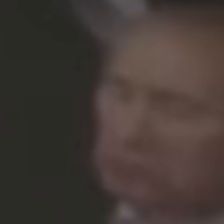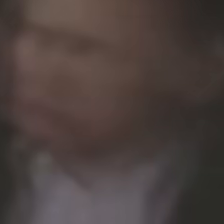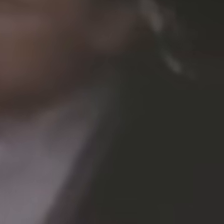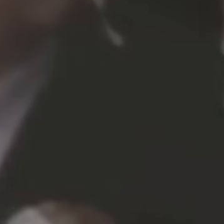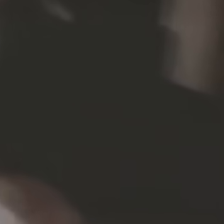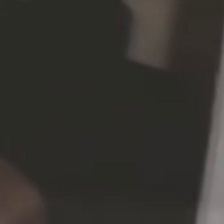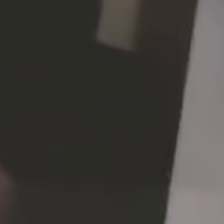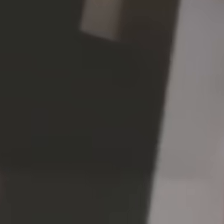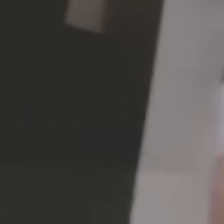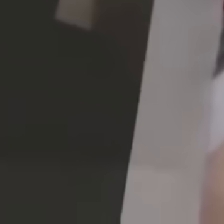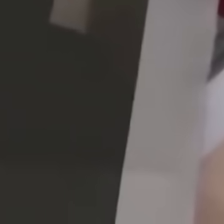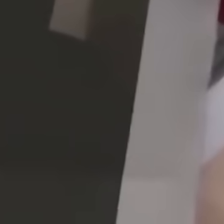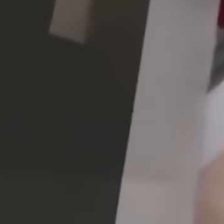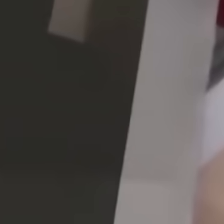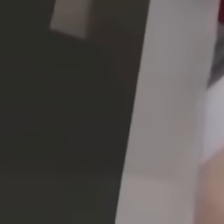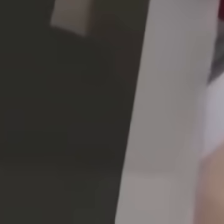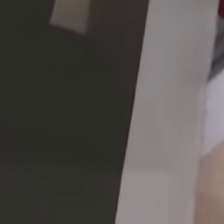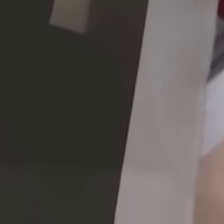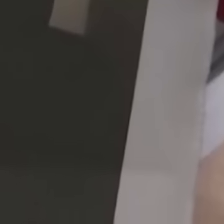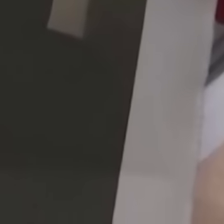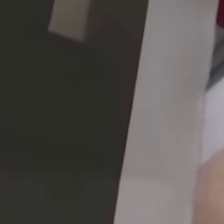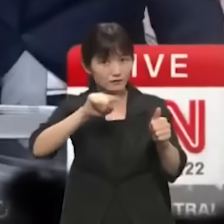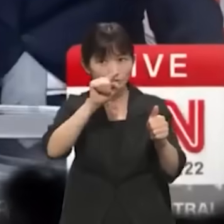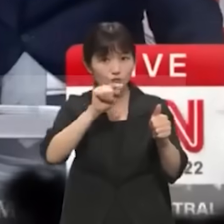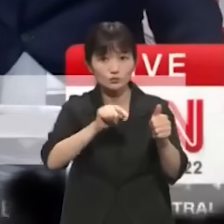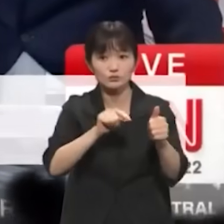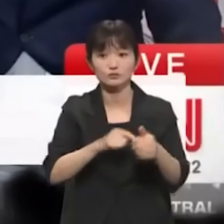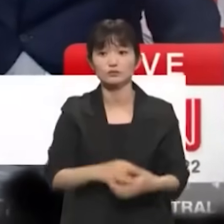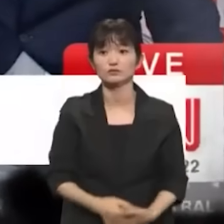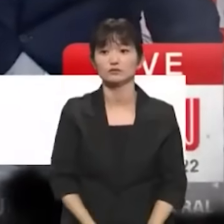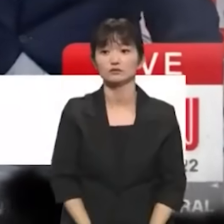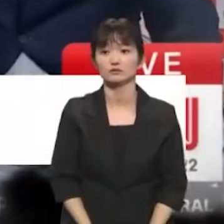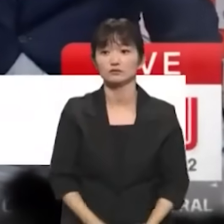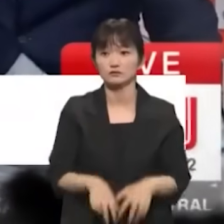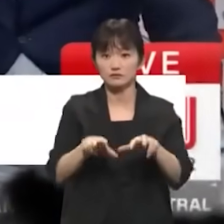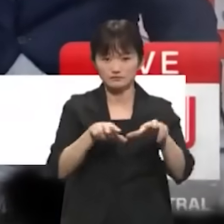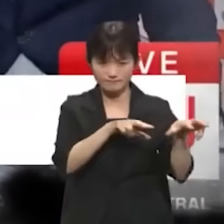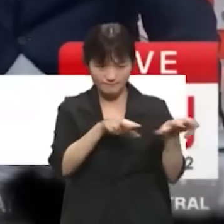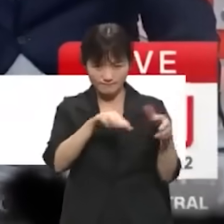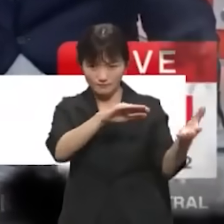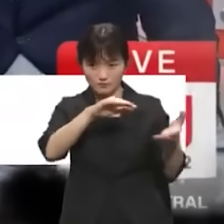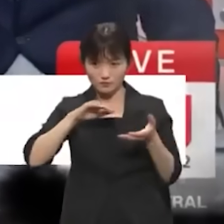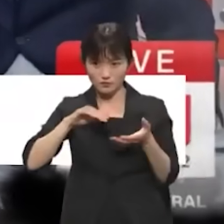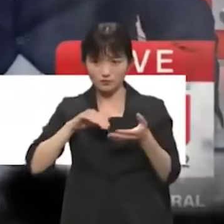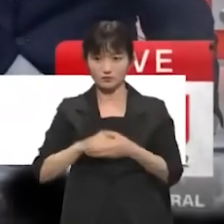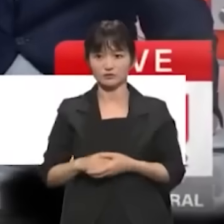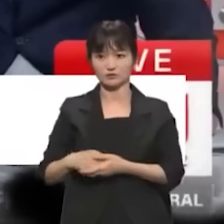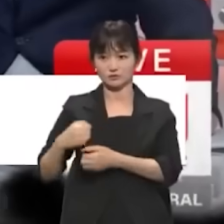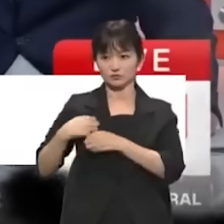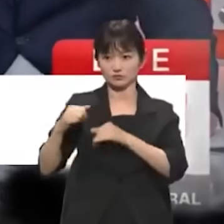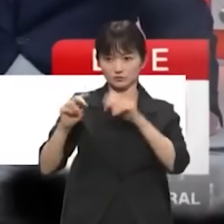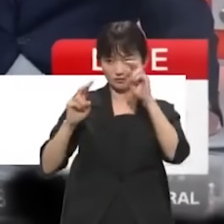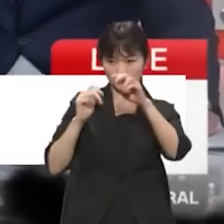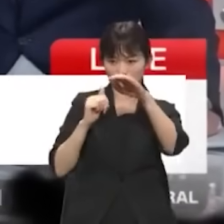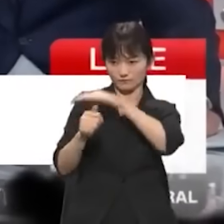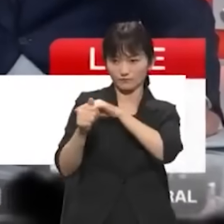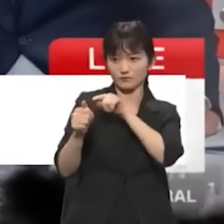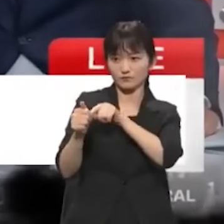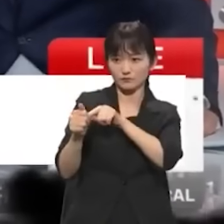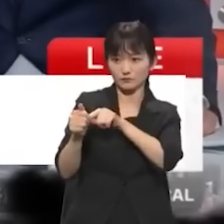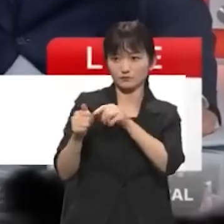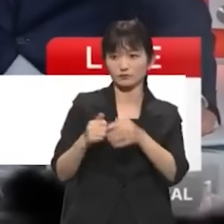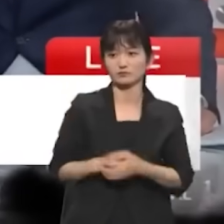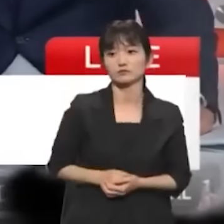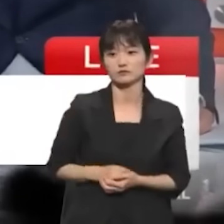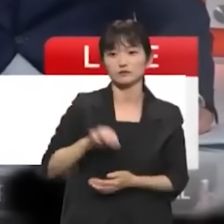해석했습니다. JTBC 이도성입니다. We do have this breaking news just into CNN. That is the Wagner mercenary